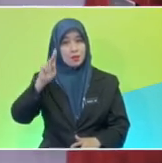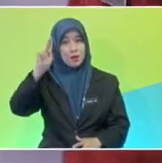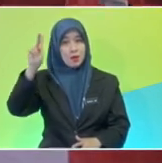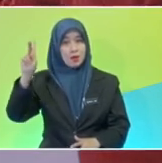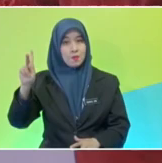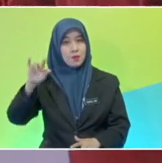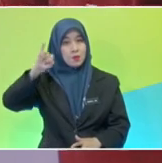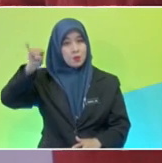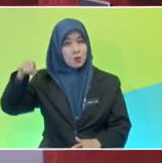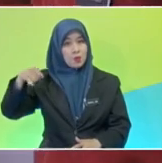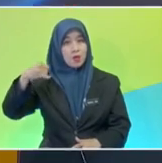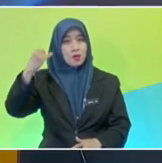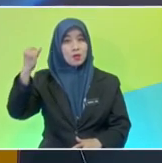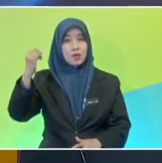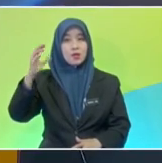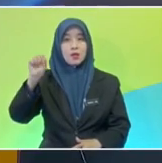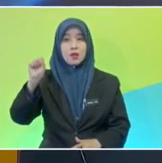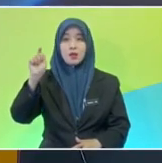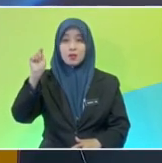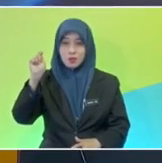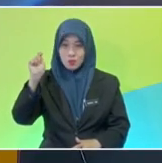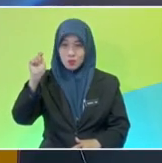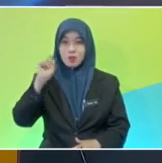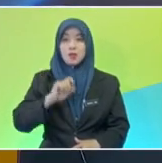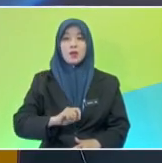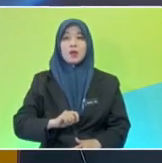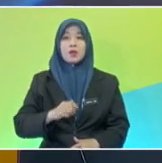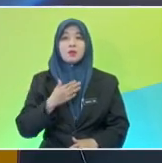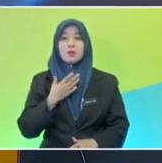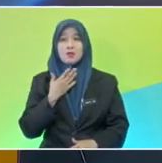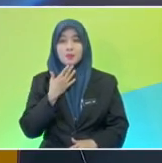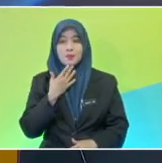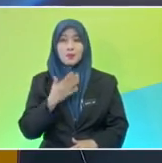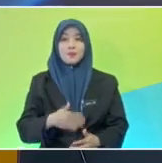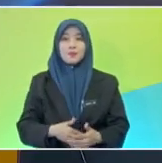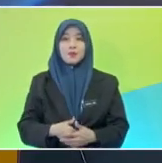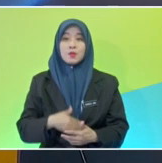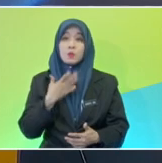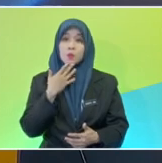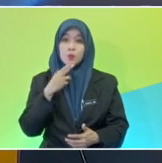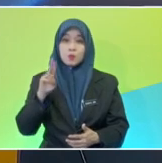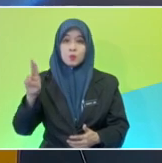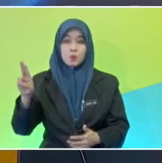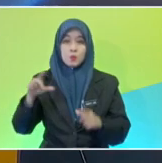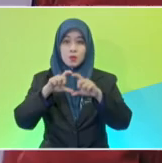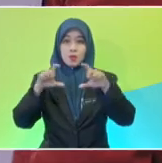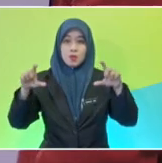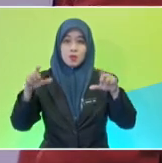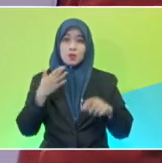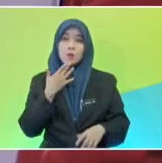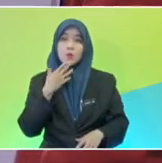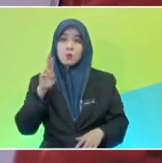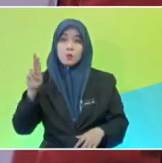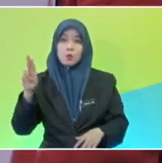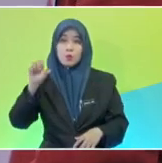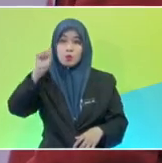Kamis, Jumaat, Sabtu. Sabtu. Okey, aku mari. Okay. Ada Sabtu warna ungu. Saya letak cikgu.